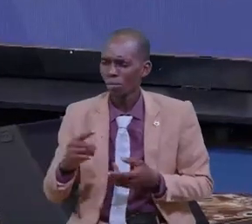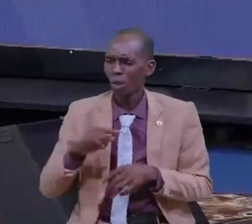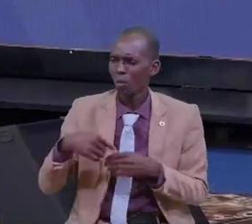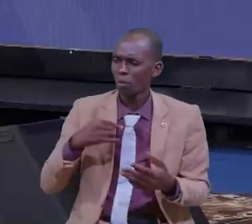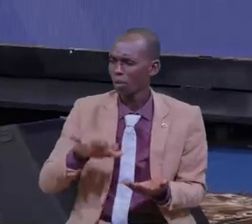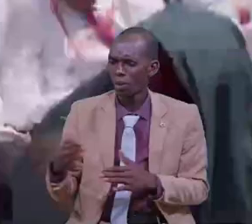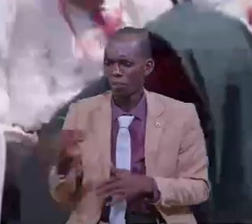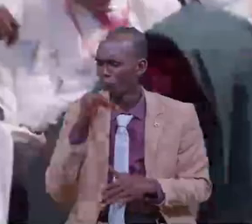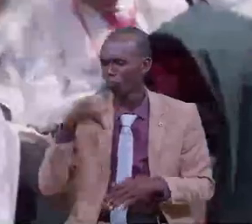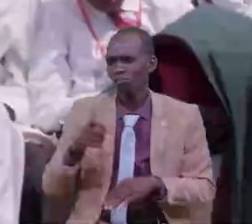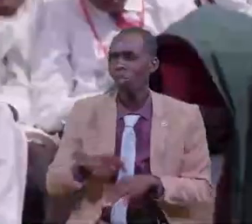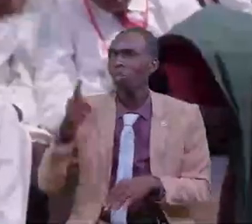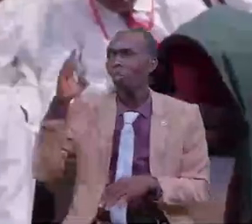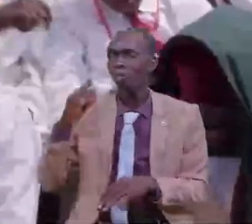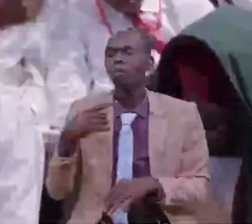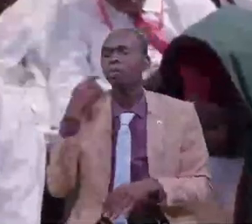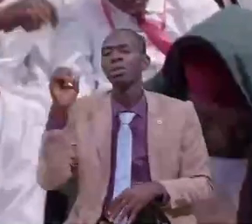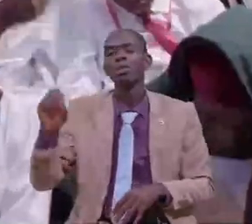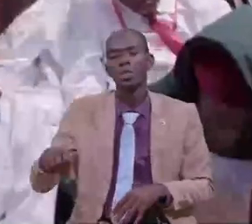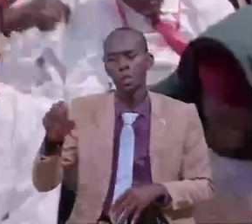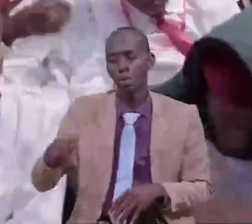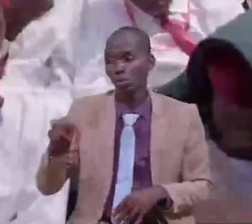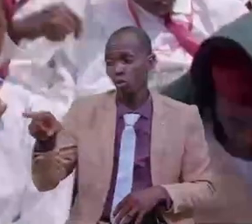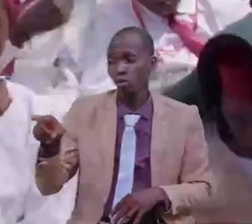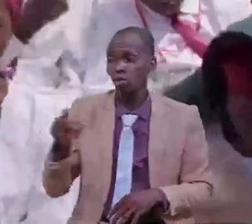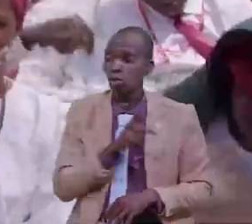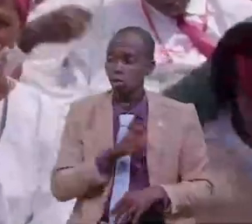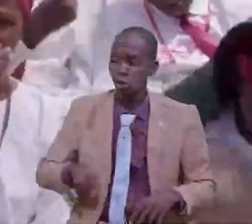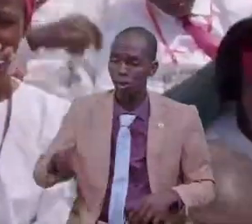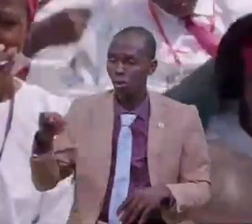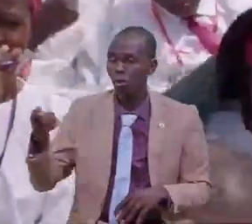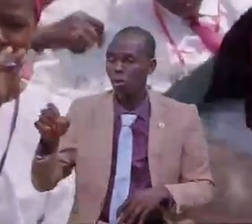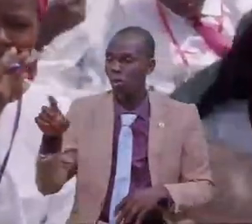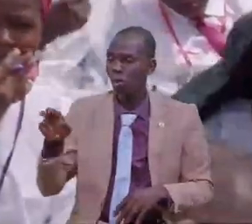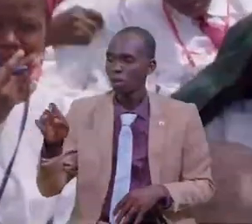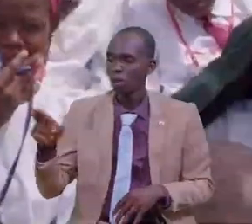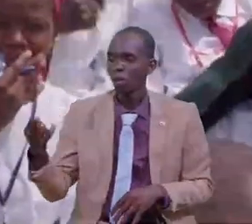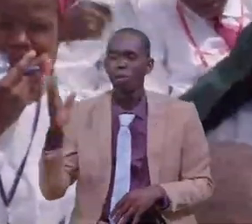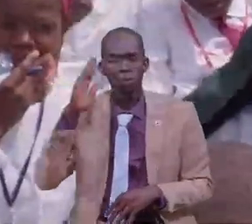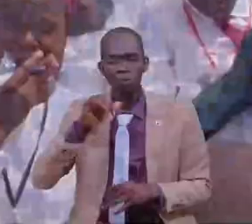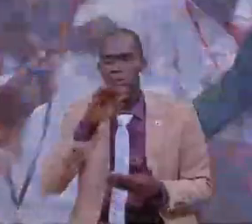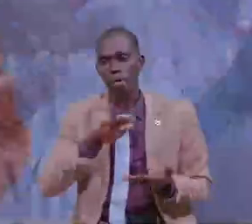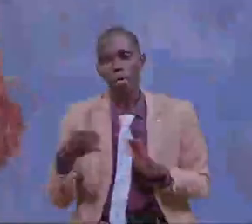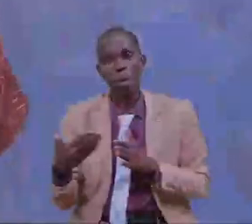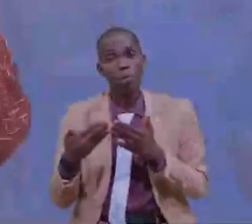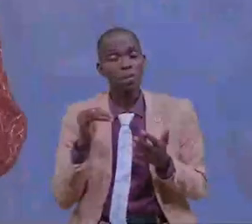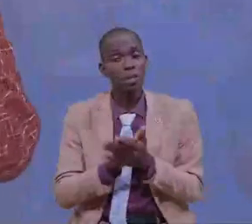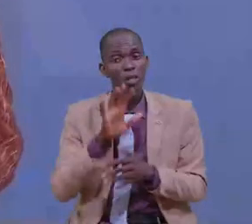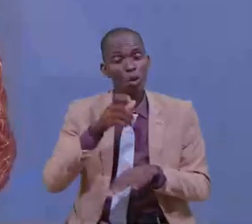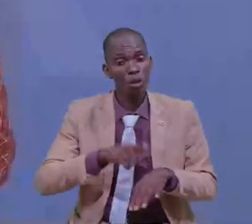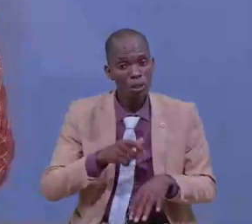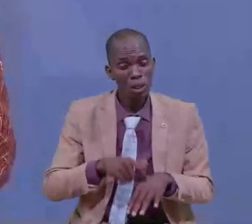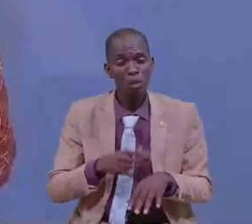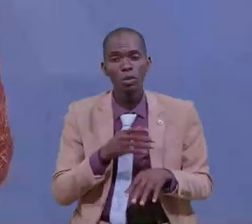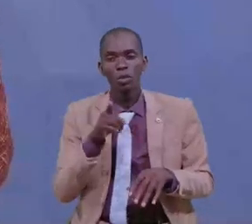ta parole, tu ne mourras pas. Avant cet examen, tu ne mourras pas.